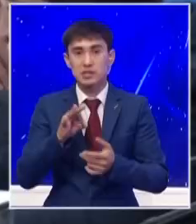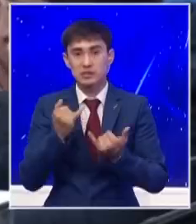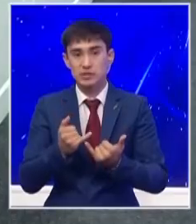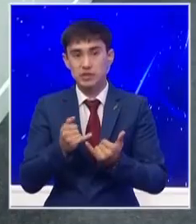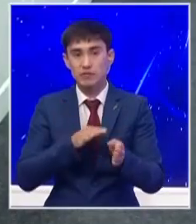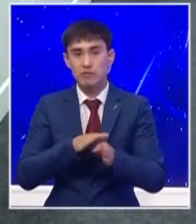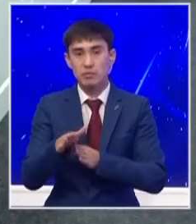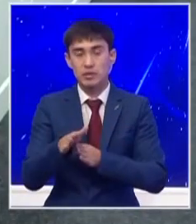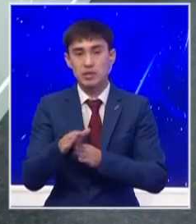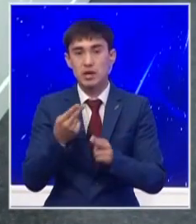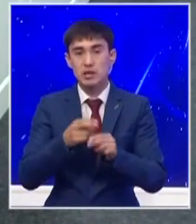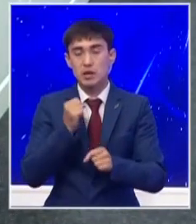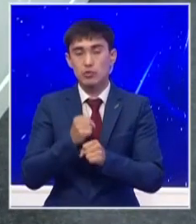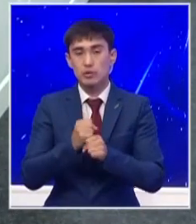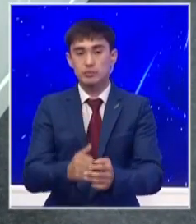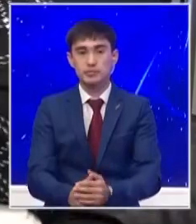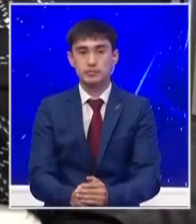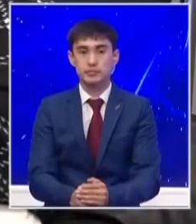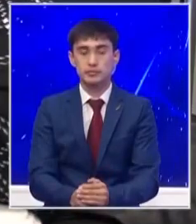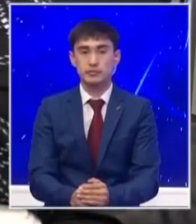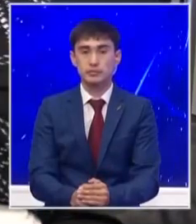сейчас выполнена эта работа.